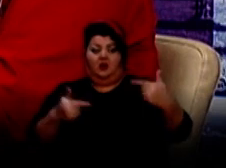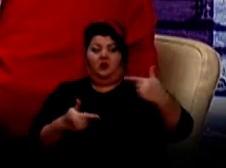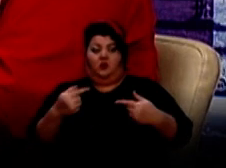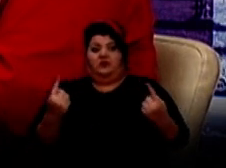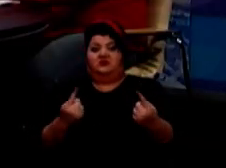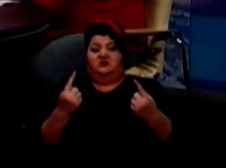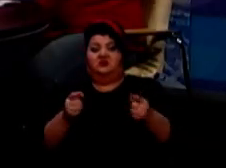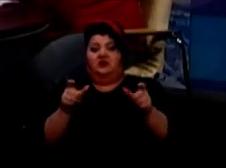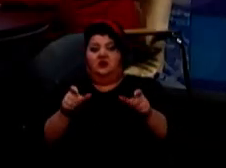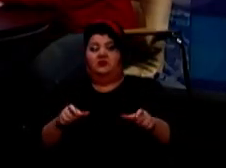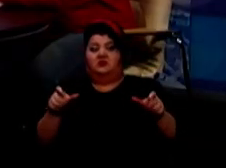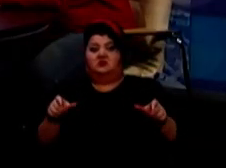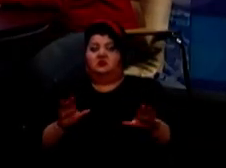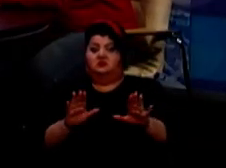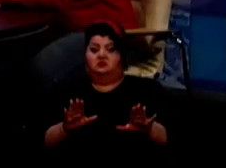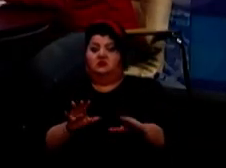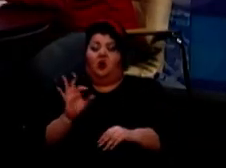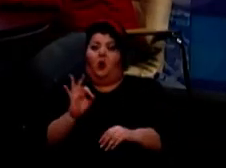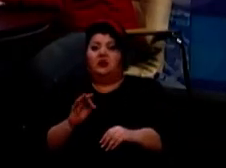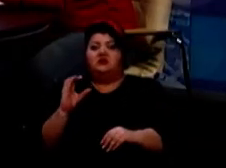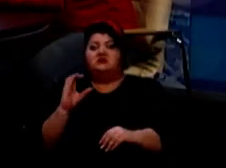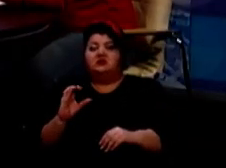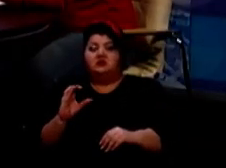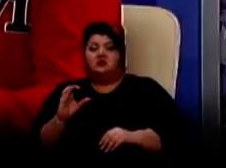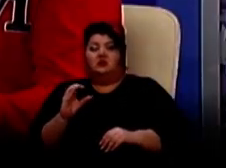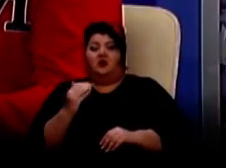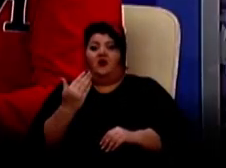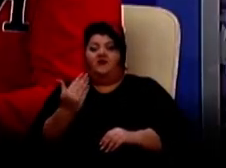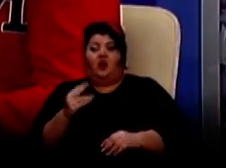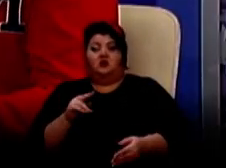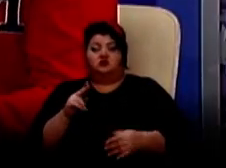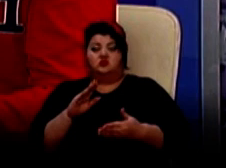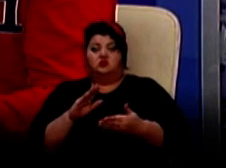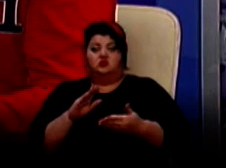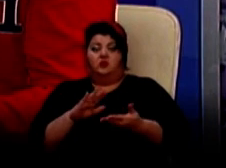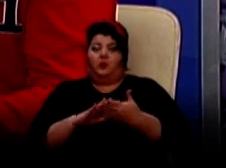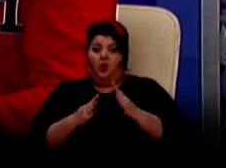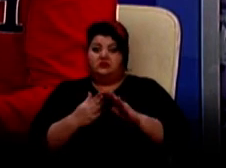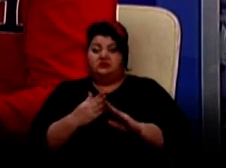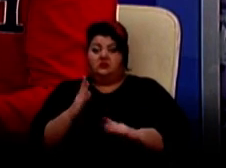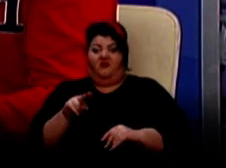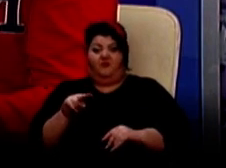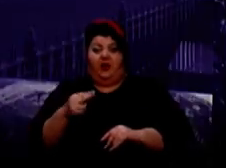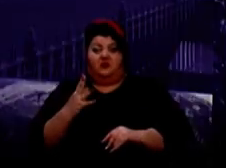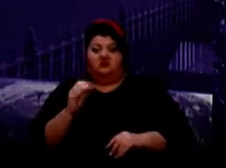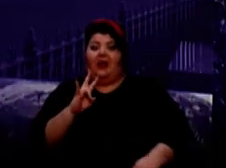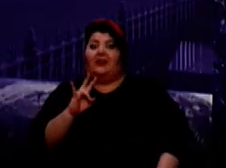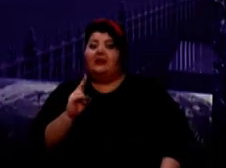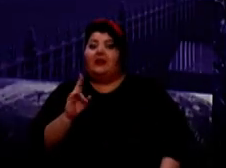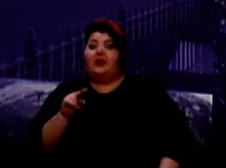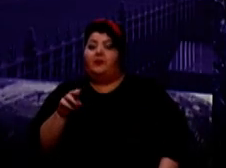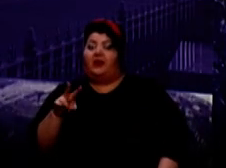звичайного пасажира. Олександр Сергійович, вашу позицію в п'ятницю ще Нікіпєлов,